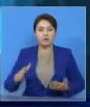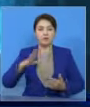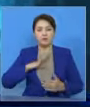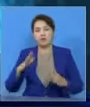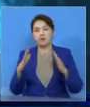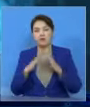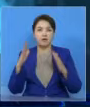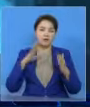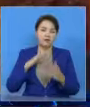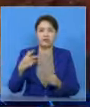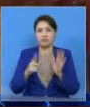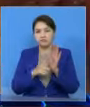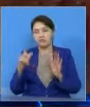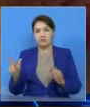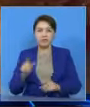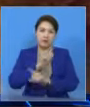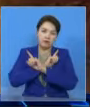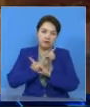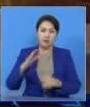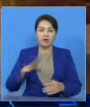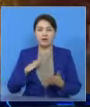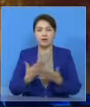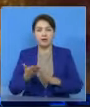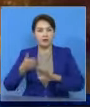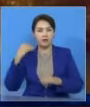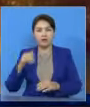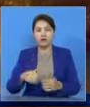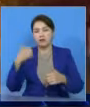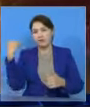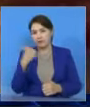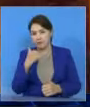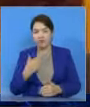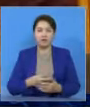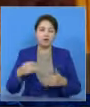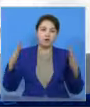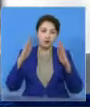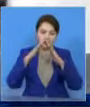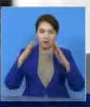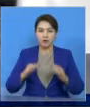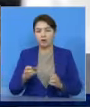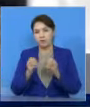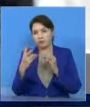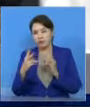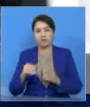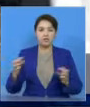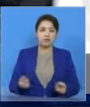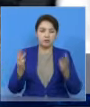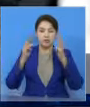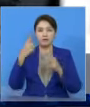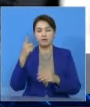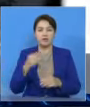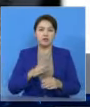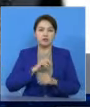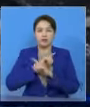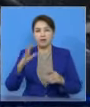Өкінішке қарай 7 адам тілсіз жаудың құрбаны болды. Өткен аптаның өзінде тұрғын үй секторларында 12 өрт оқиғасы болып, бір адам ажал